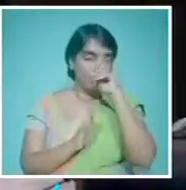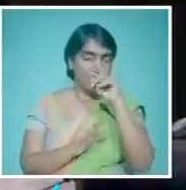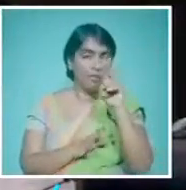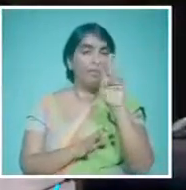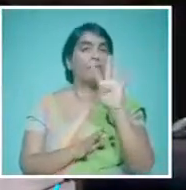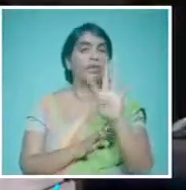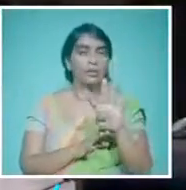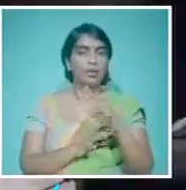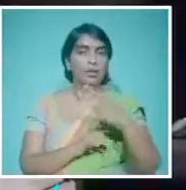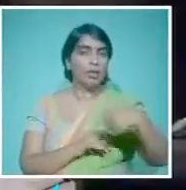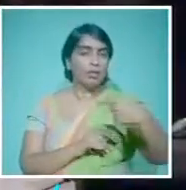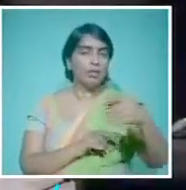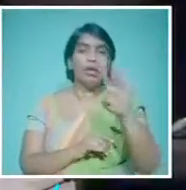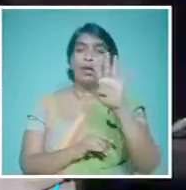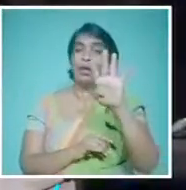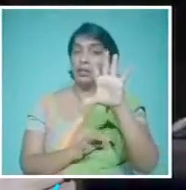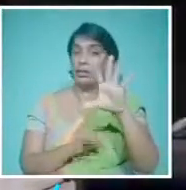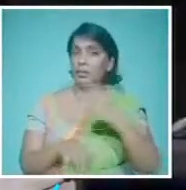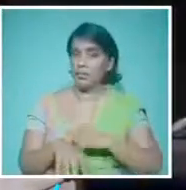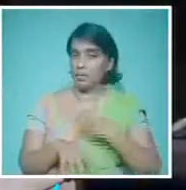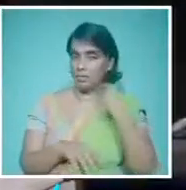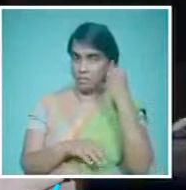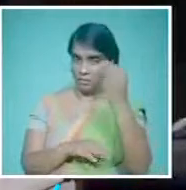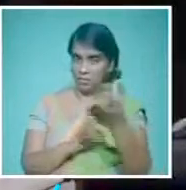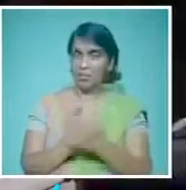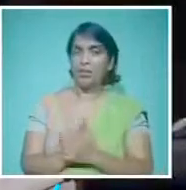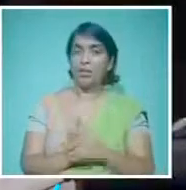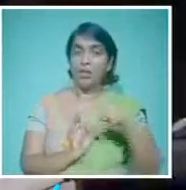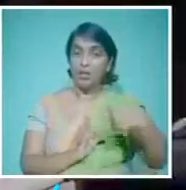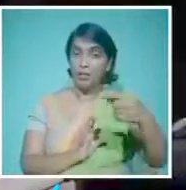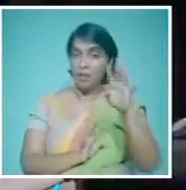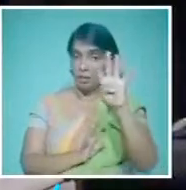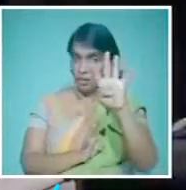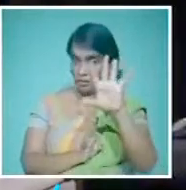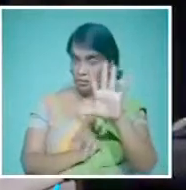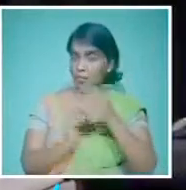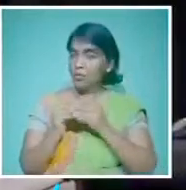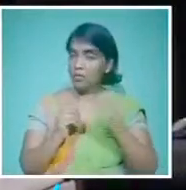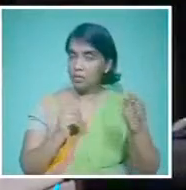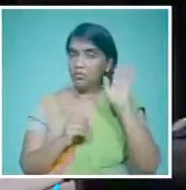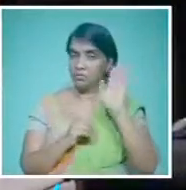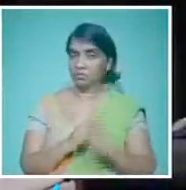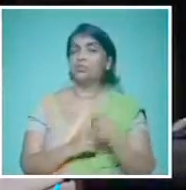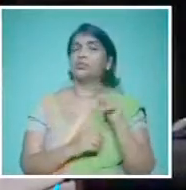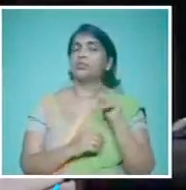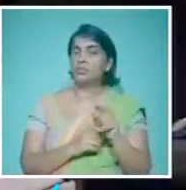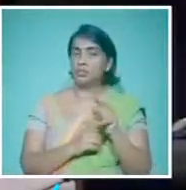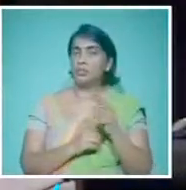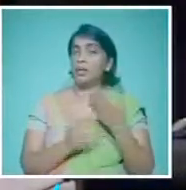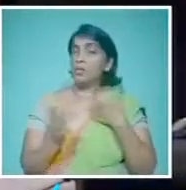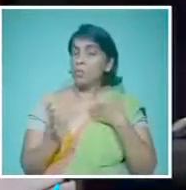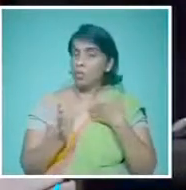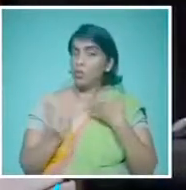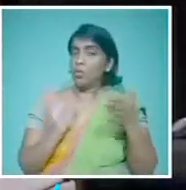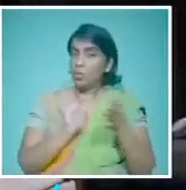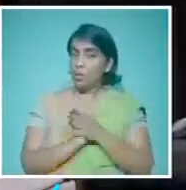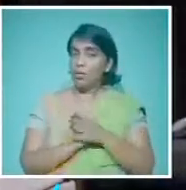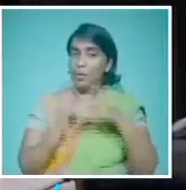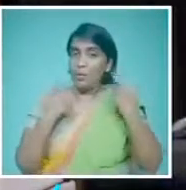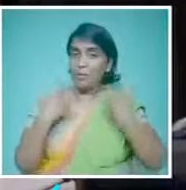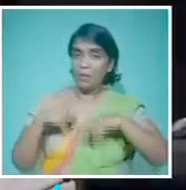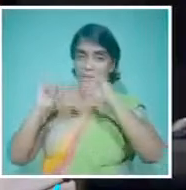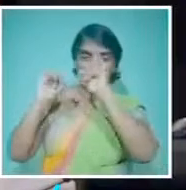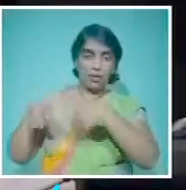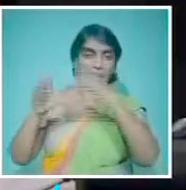වෙනිදා දින 45ක් දෙනවා මම ඔයගොල්ලන්ට දින 45 ඇතුළත ඔයගොල්ලෝ මාත් එක්ක මහින්දව ඇතාරලා